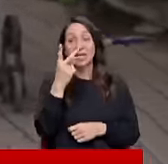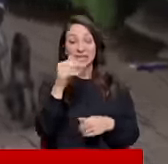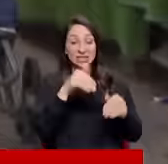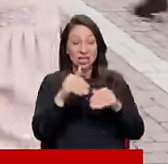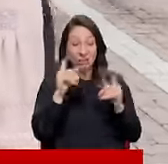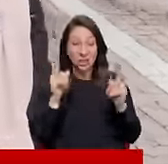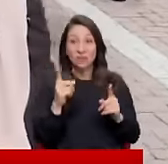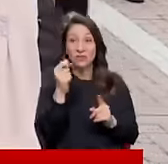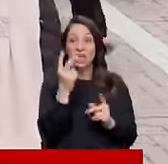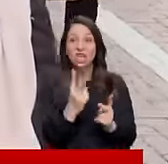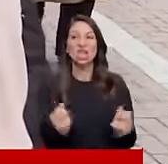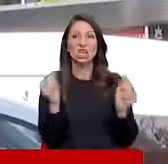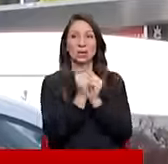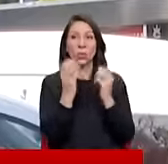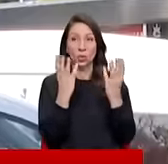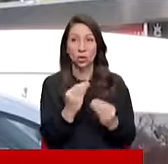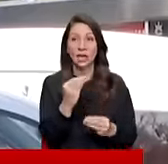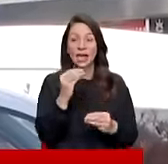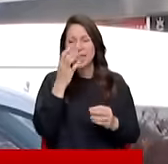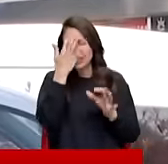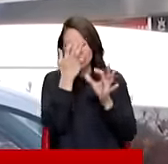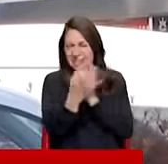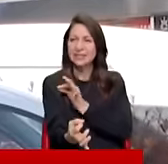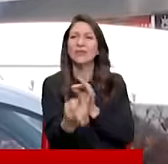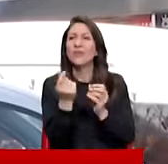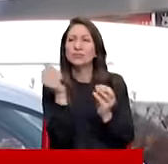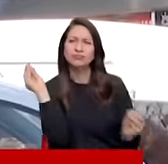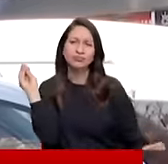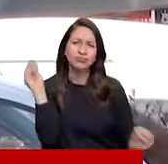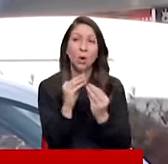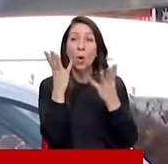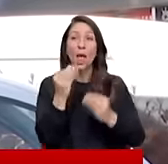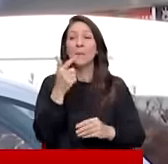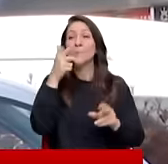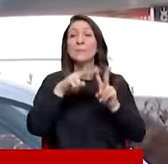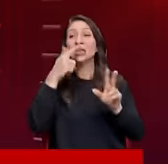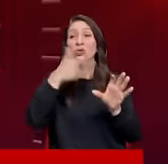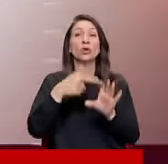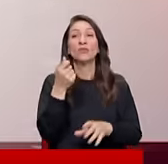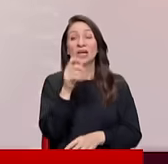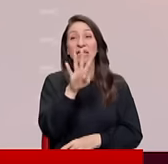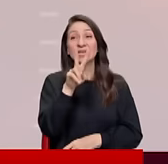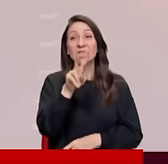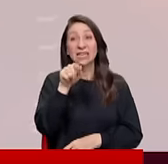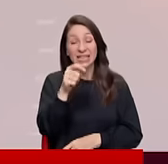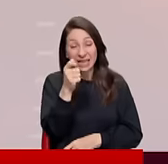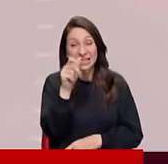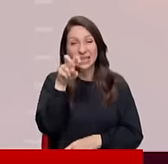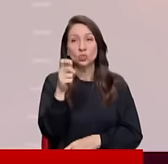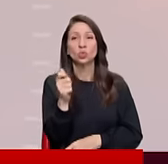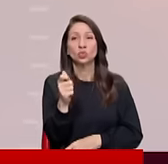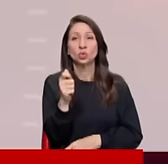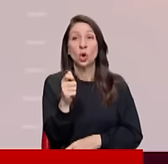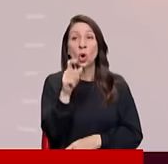arası fiyatı iki katını aştı. İğneden ipliğe her şeyin fiyatını etkileyen motorinin litresi 42 lira 8